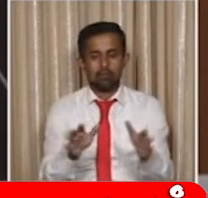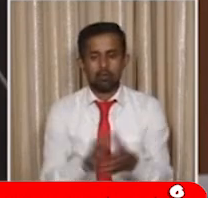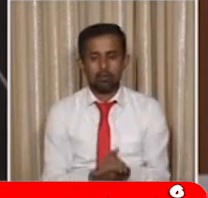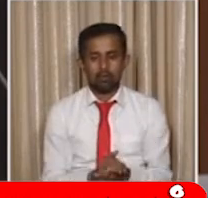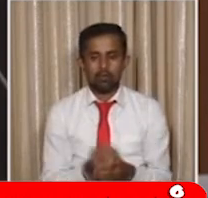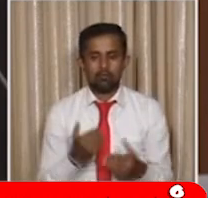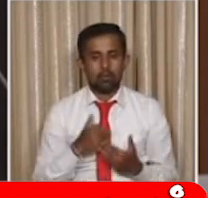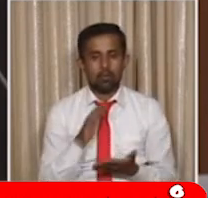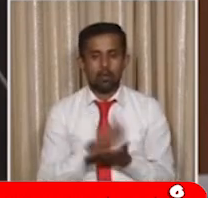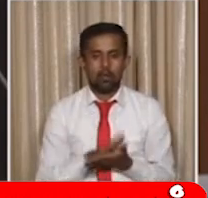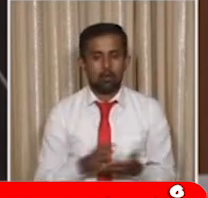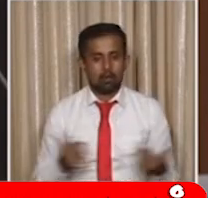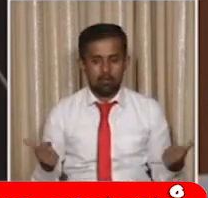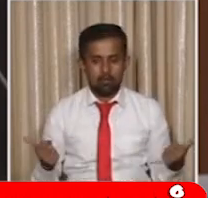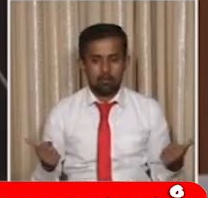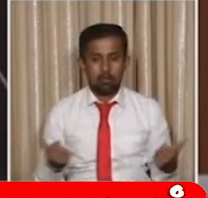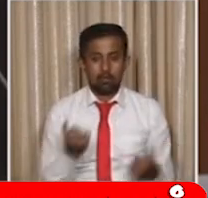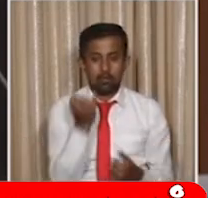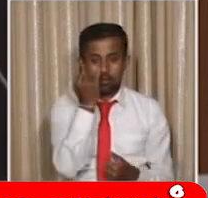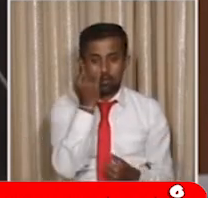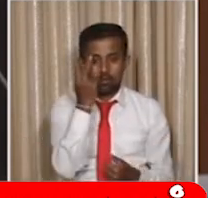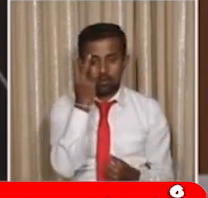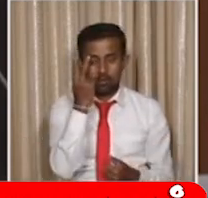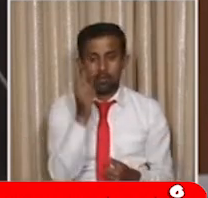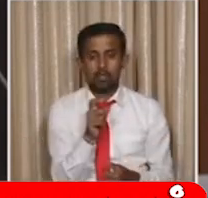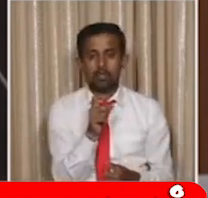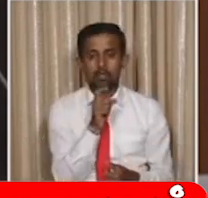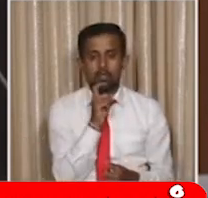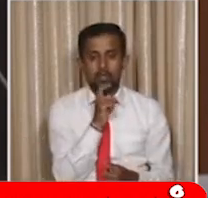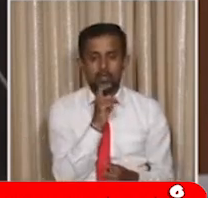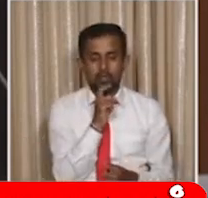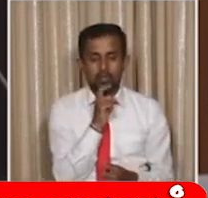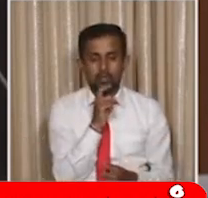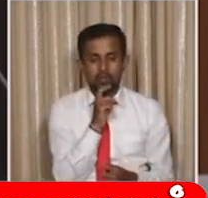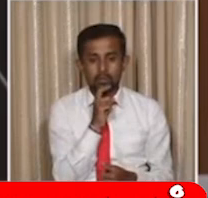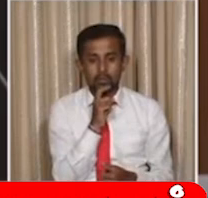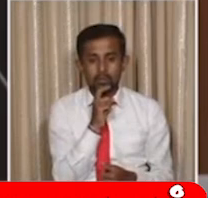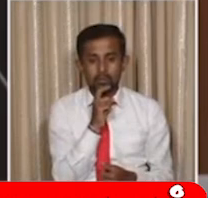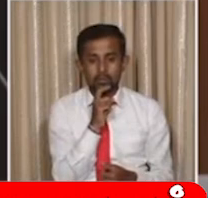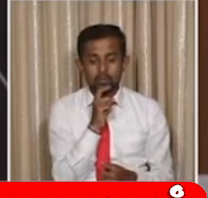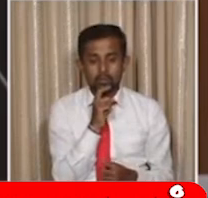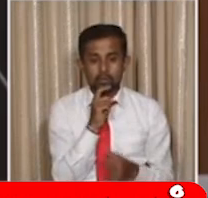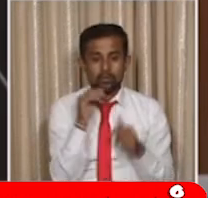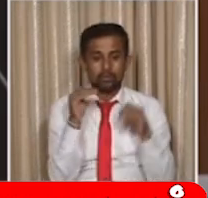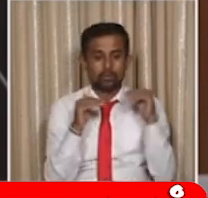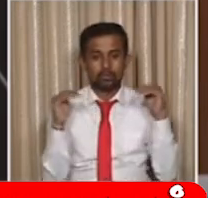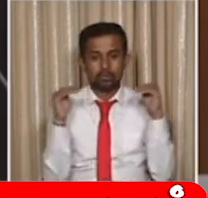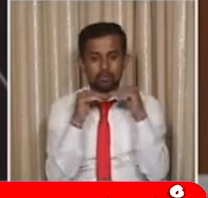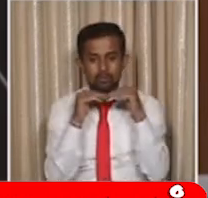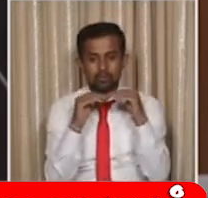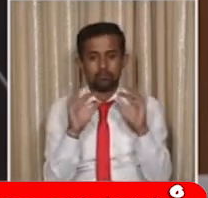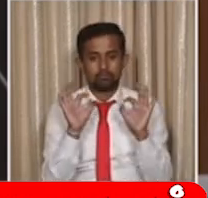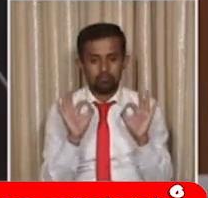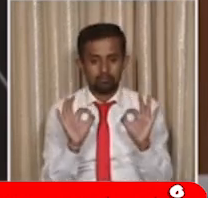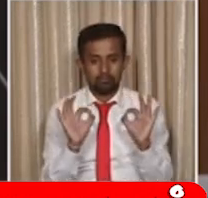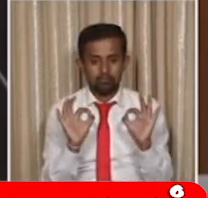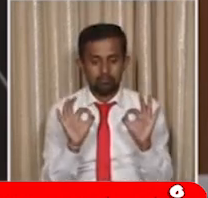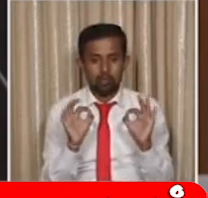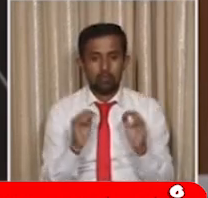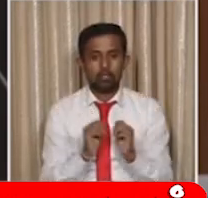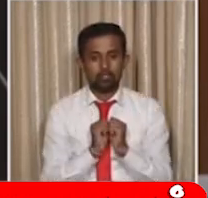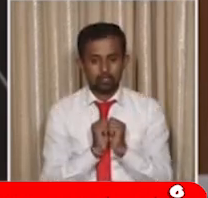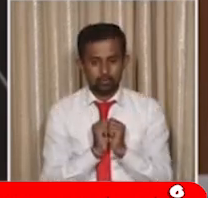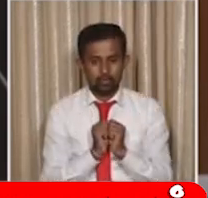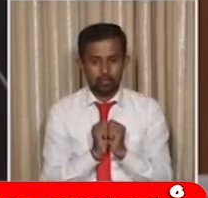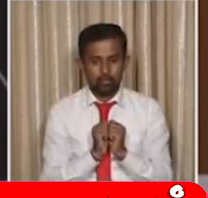இன் சிங்கப்பூர் இஸ் பவுண்ட் டு பி ஃபார் மோர் இம்பார்ஷியல் அண்ட் மோர் ப்ரொஃபஷனல்.